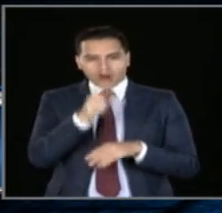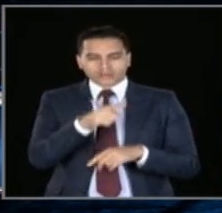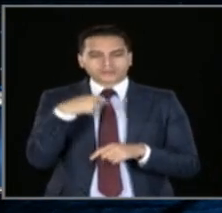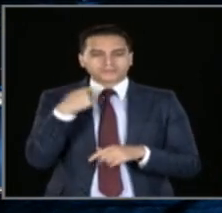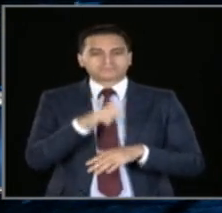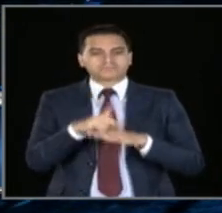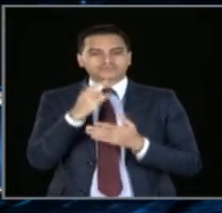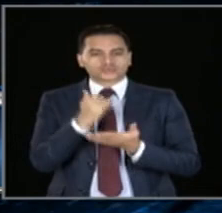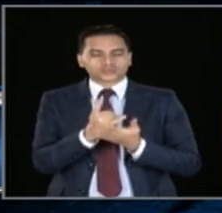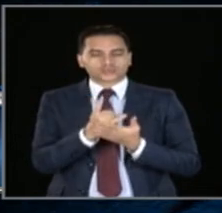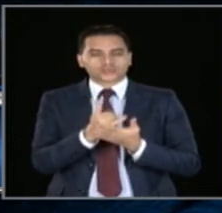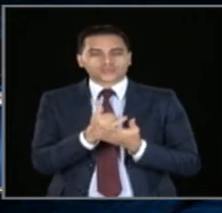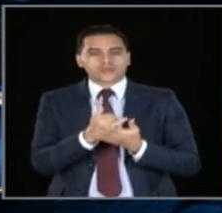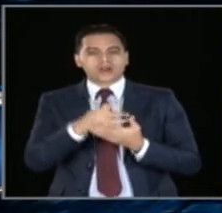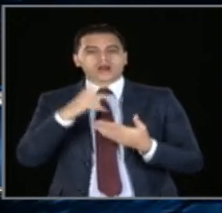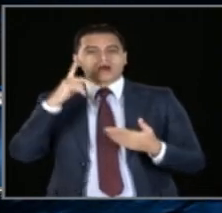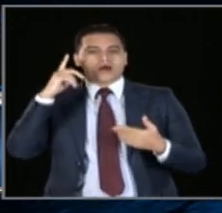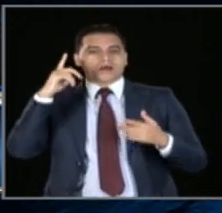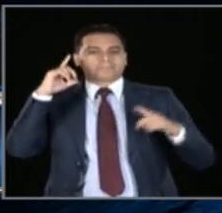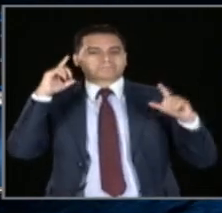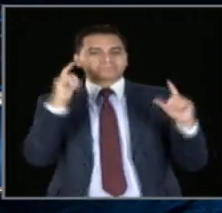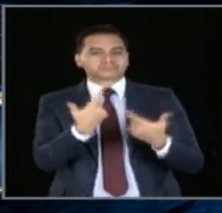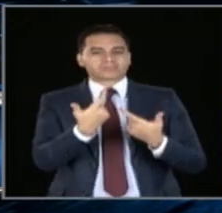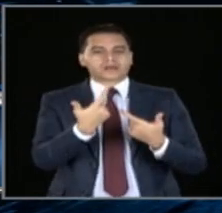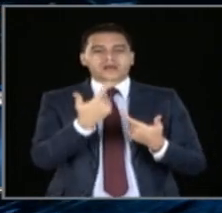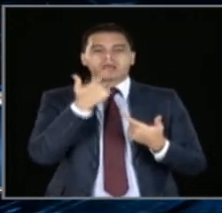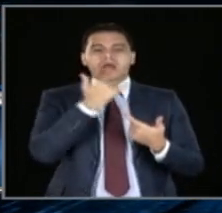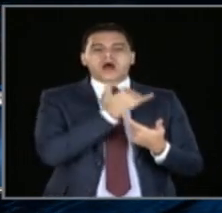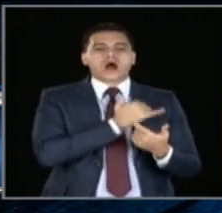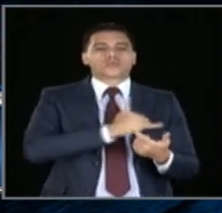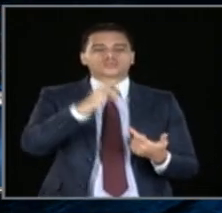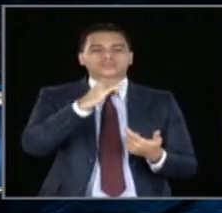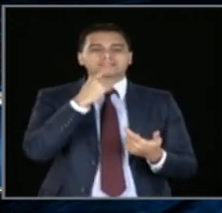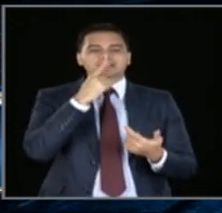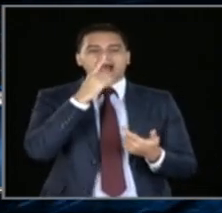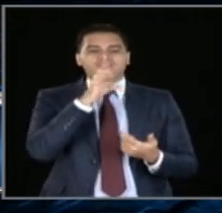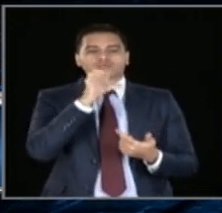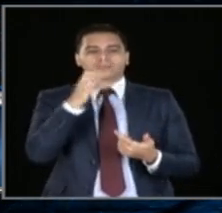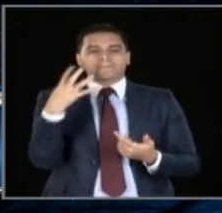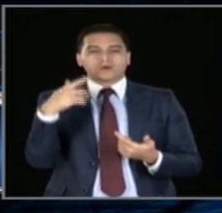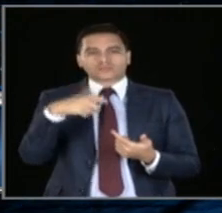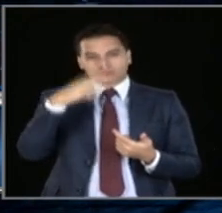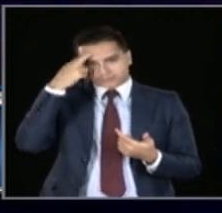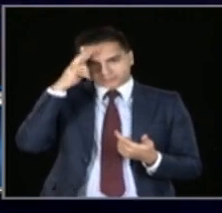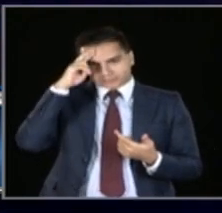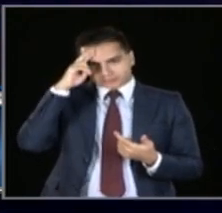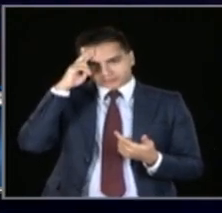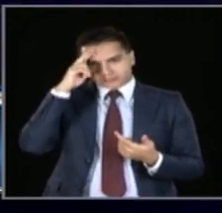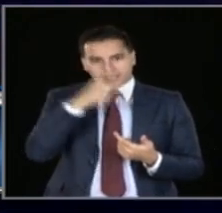مدى الحياه عام 1964 خالد العوضيلا